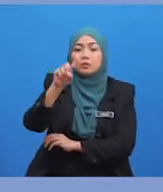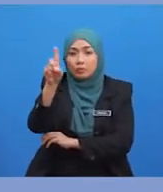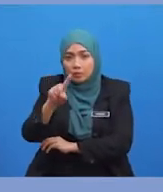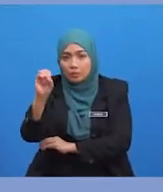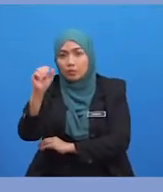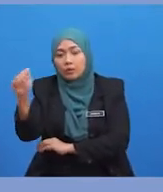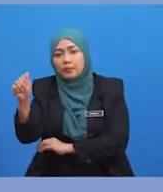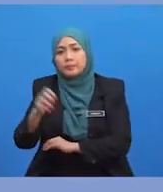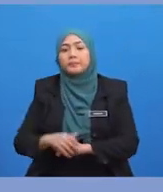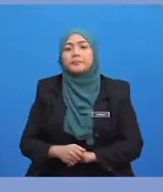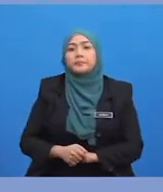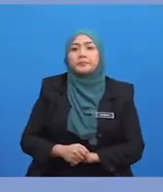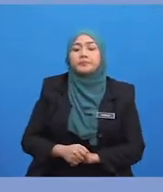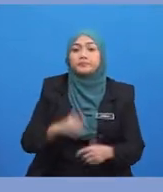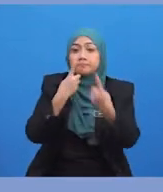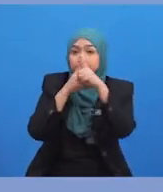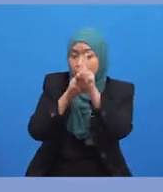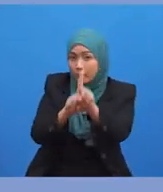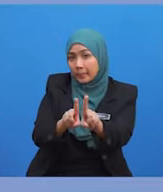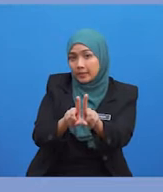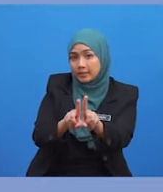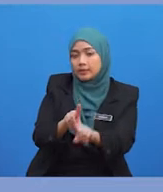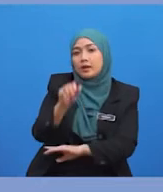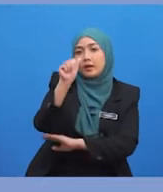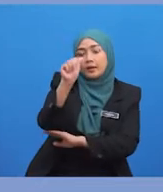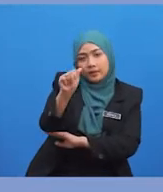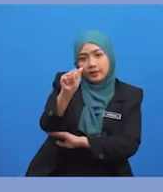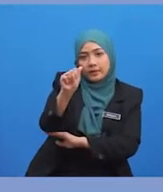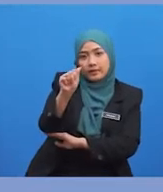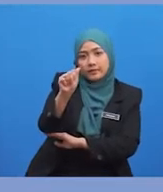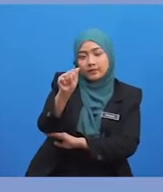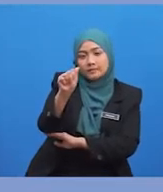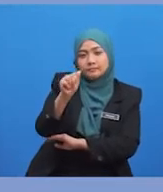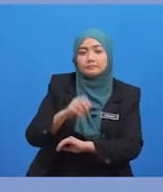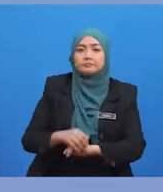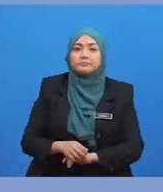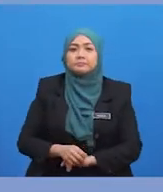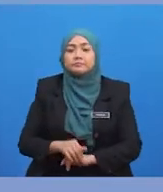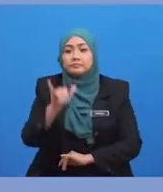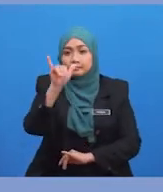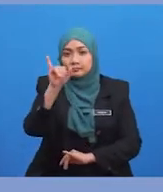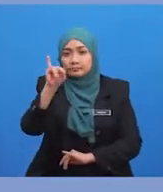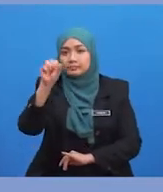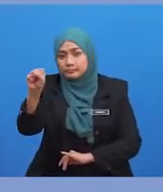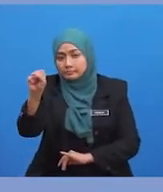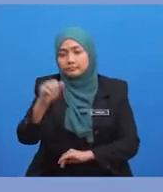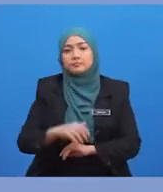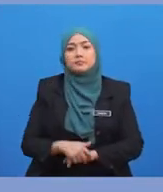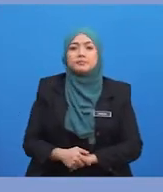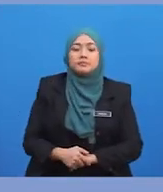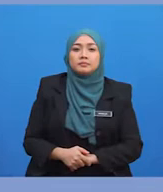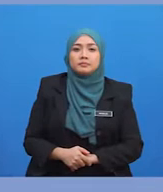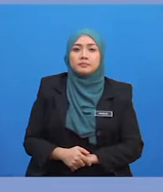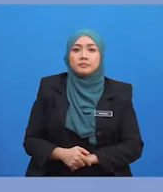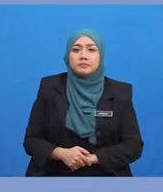Jawapannya adalah A, iaitu yeast. Seterusnya soalan